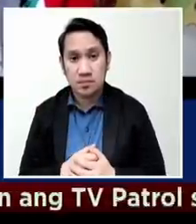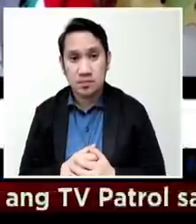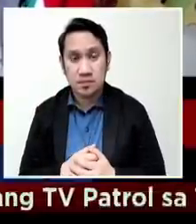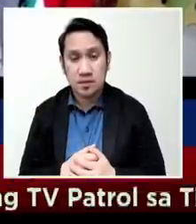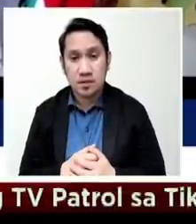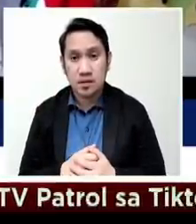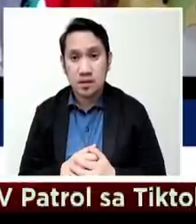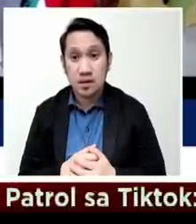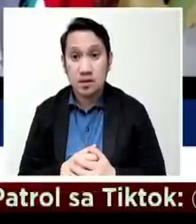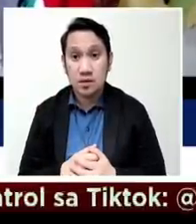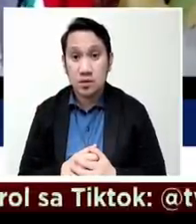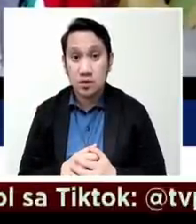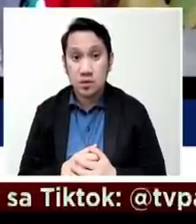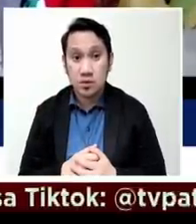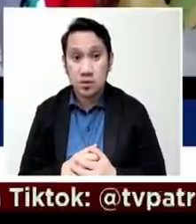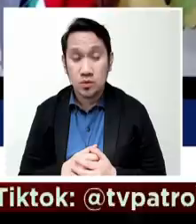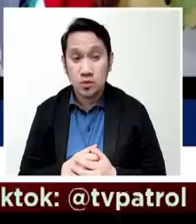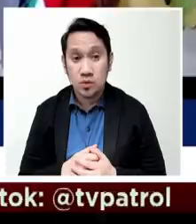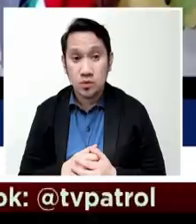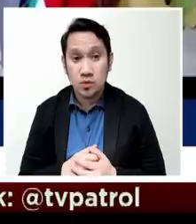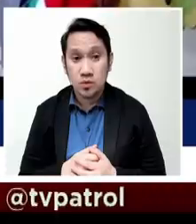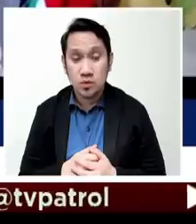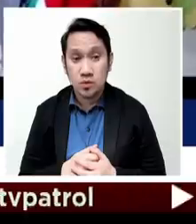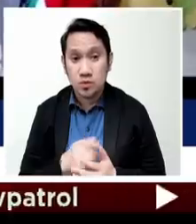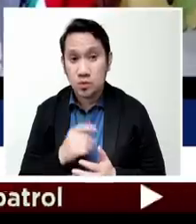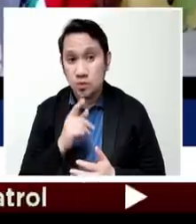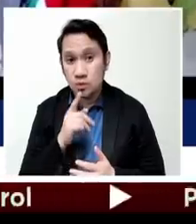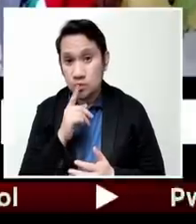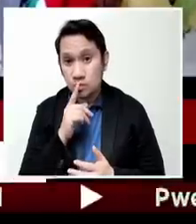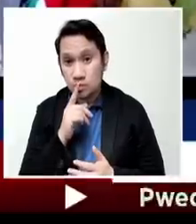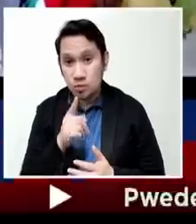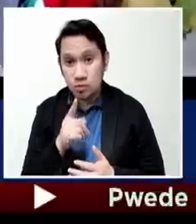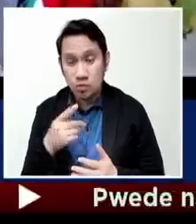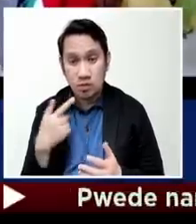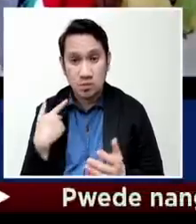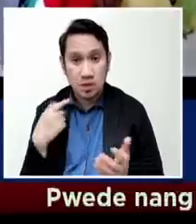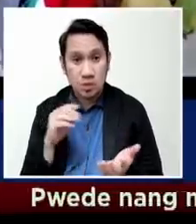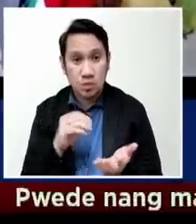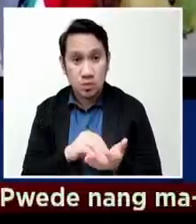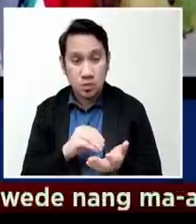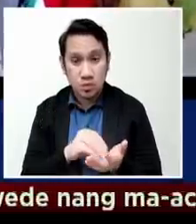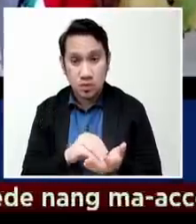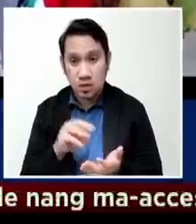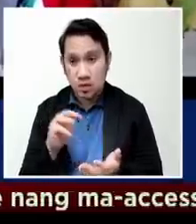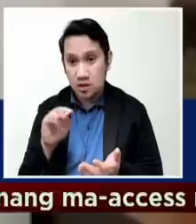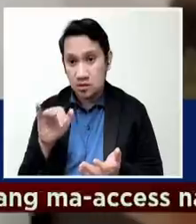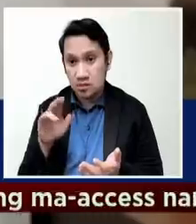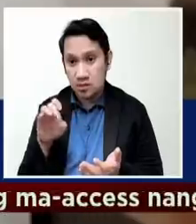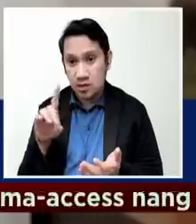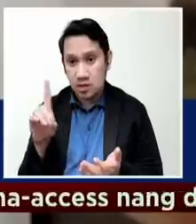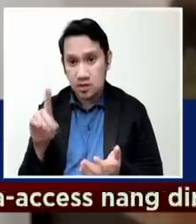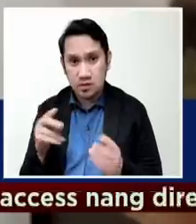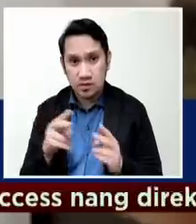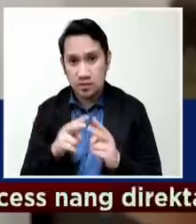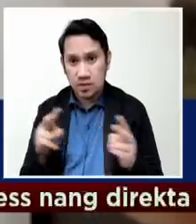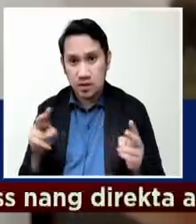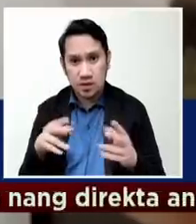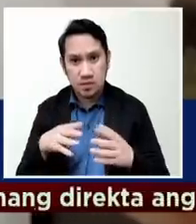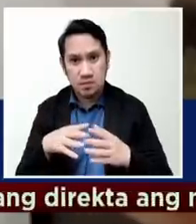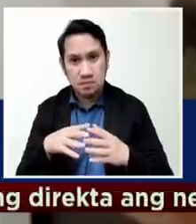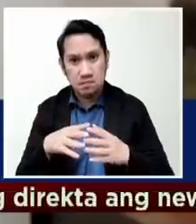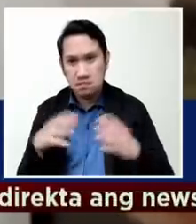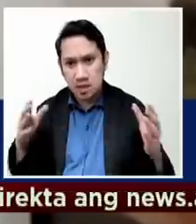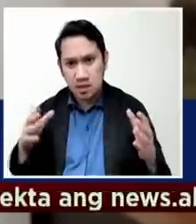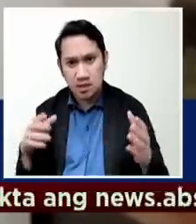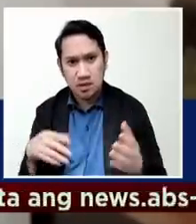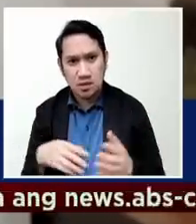totoo meron siyang ganong kalaking pagkakautang o kailangang bayaran sa Maynilad. Napakalaki ng halaga na yon. I-disenroll muna namin